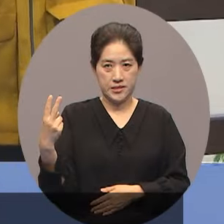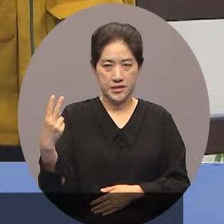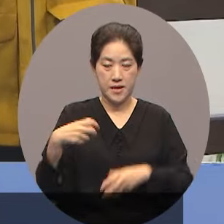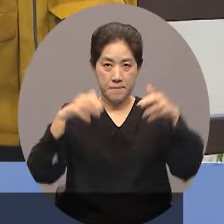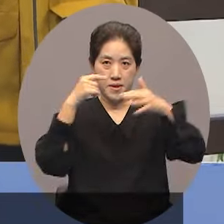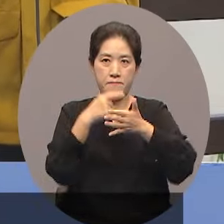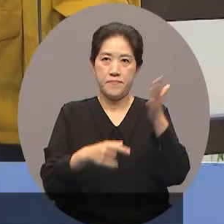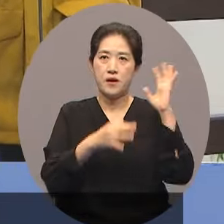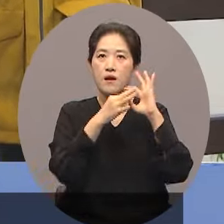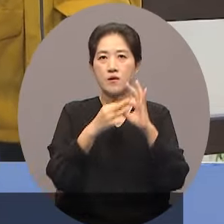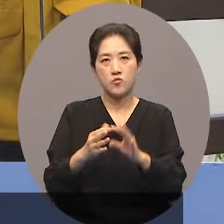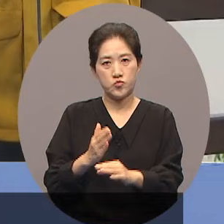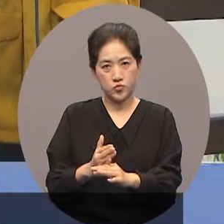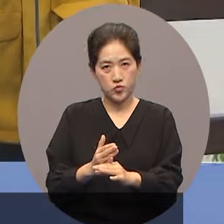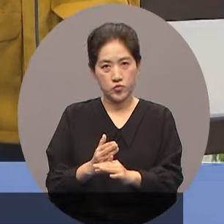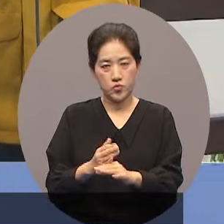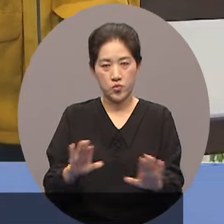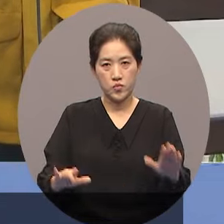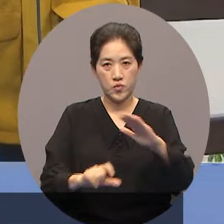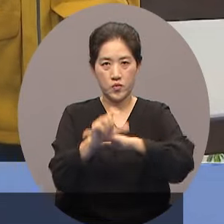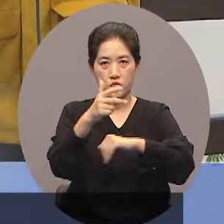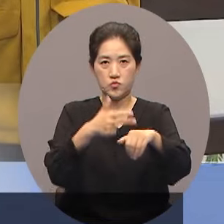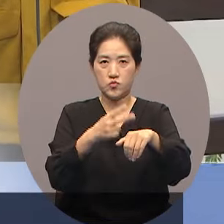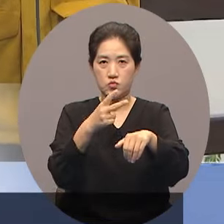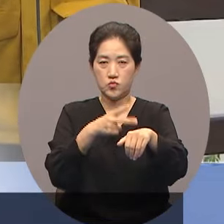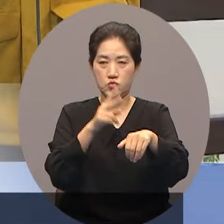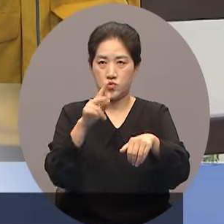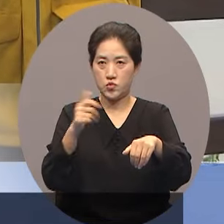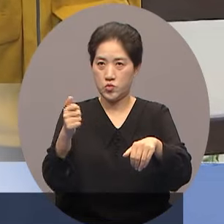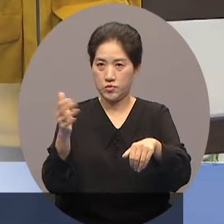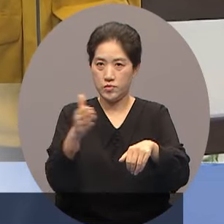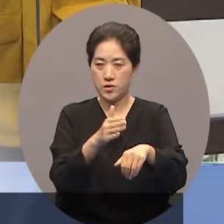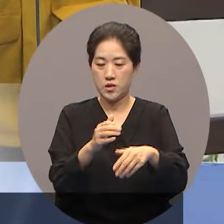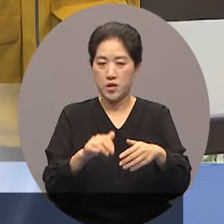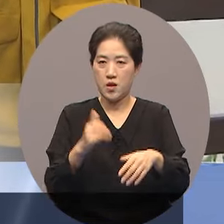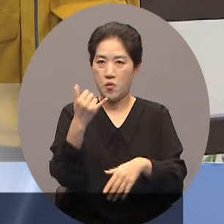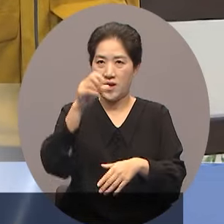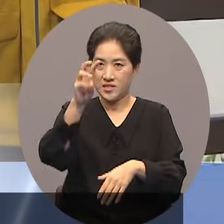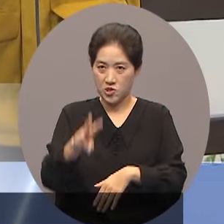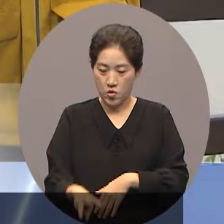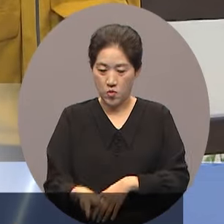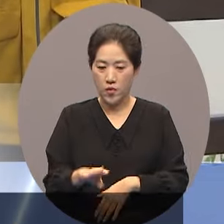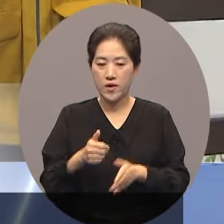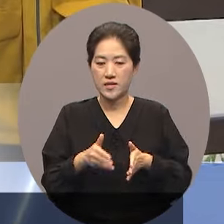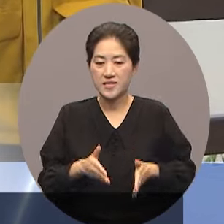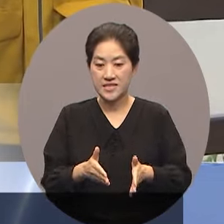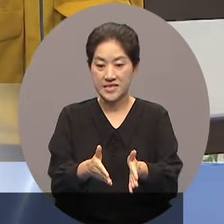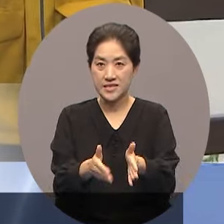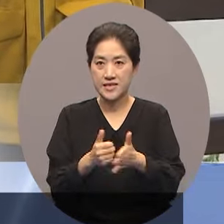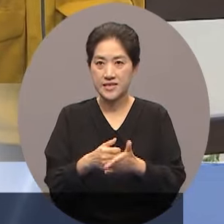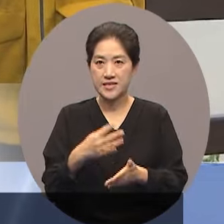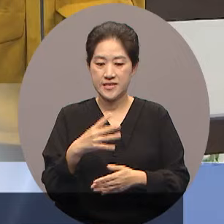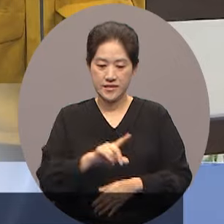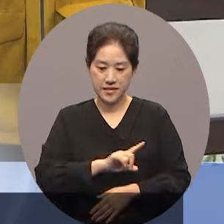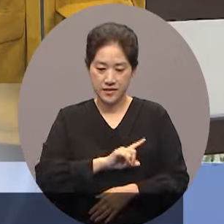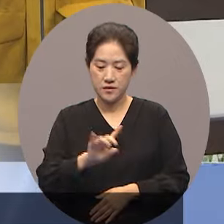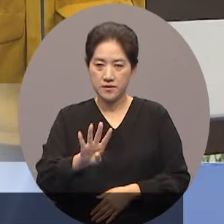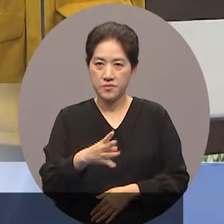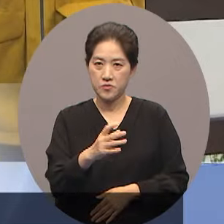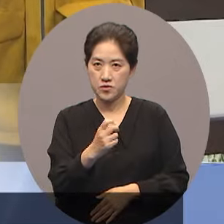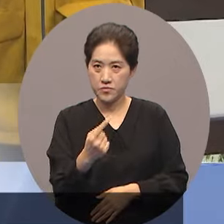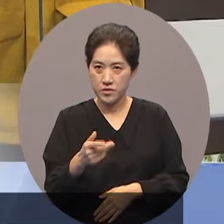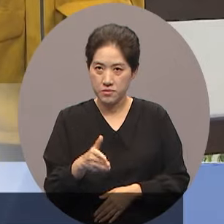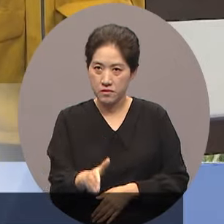비 피해도 계속되고 있습니다. 오늘 오전 2시 50분쯤 화천군 상서면 지방도 461호선에서 1톤